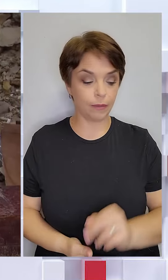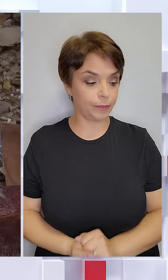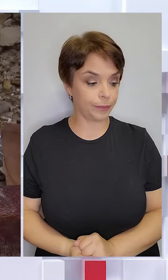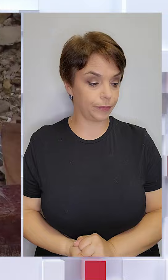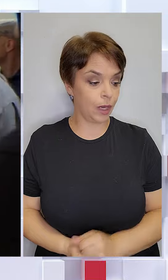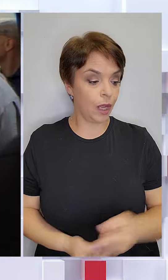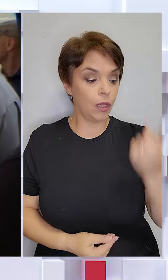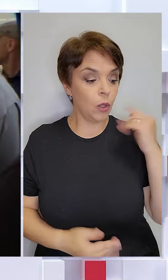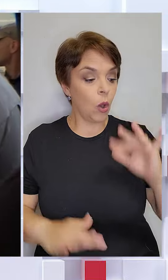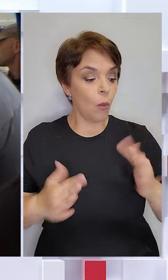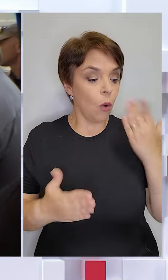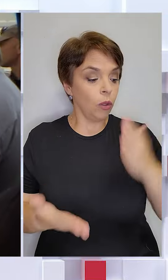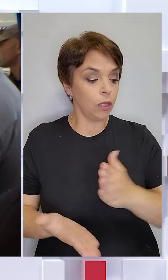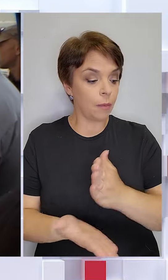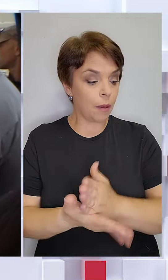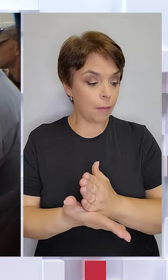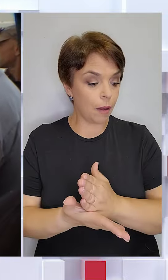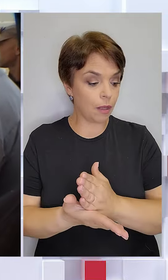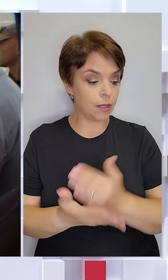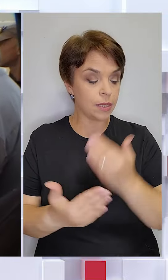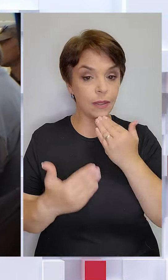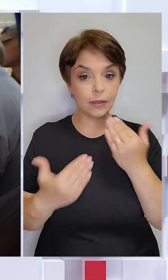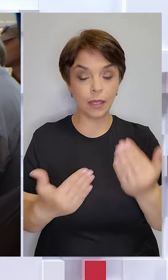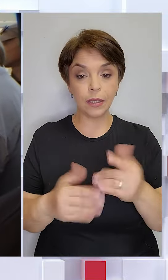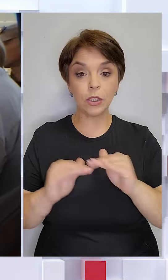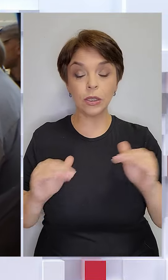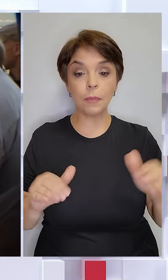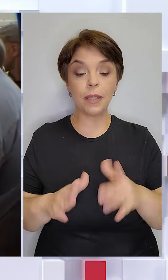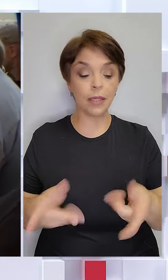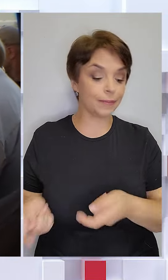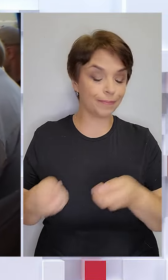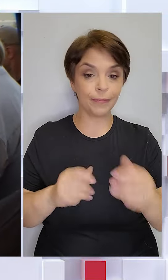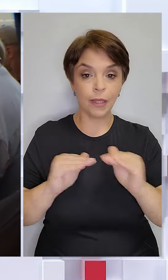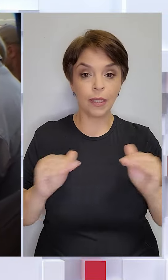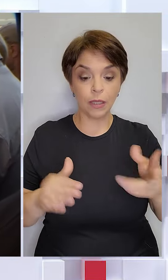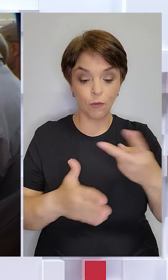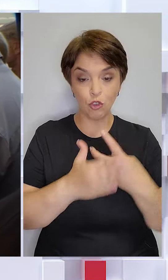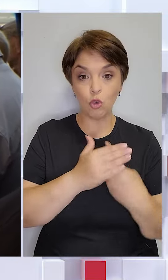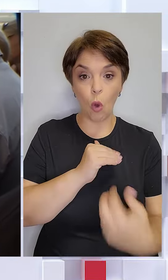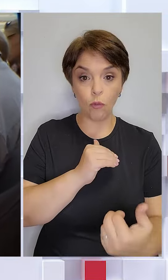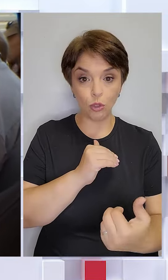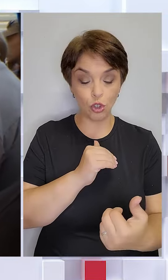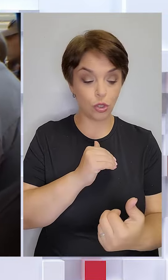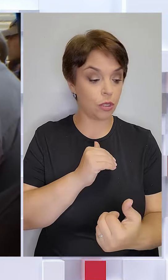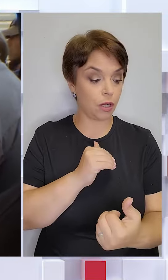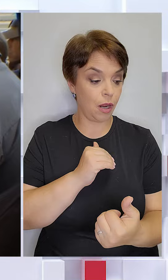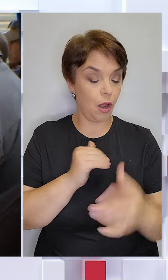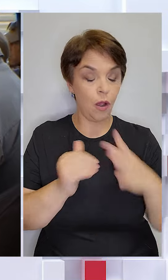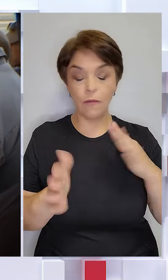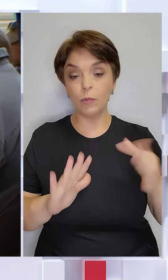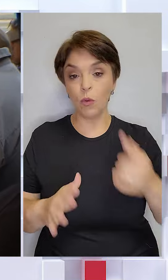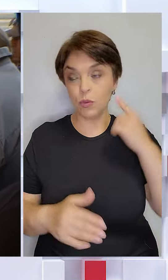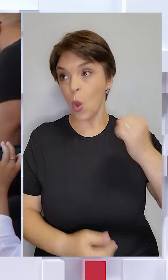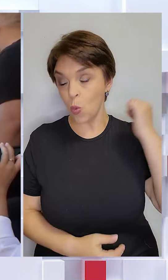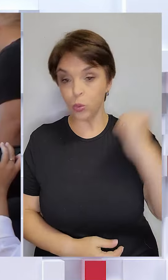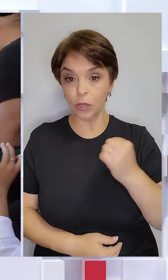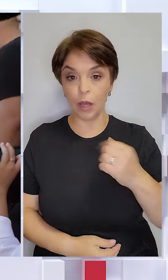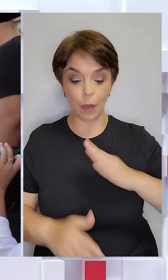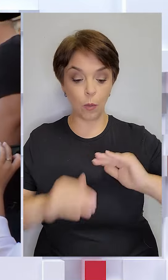момент, коли ми мали спускати вже діток, ми спускали діток в сховище, відбувся удар, я була